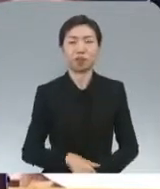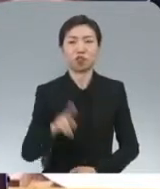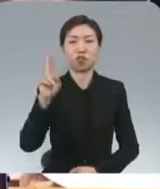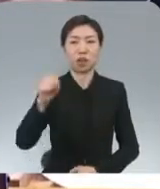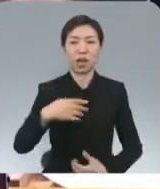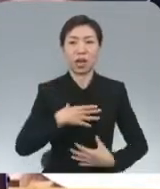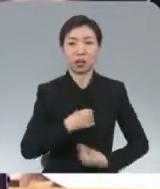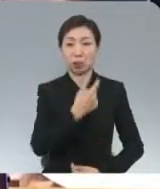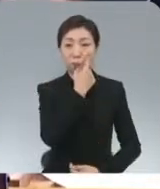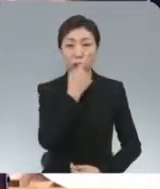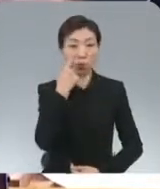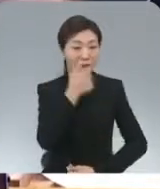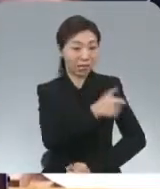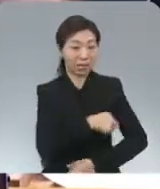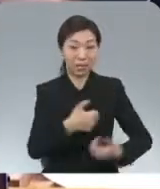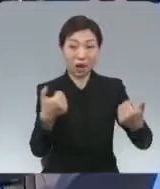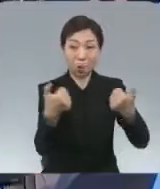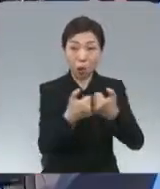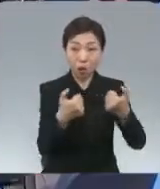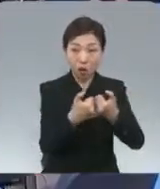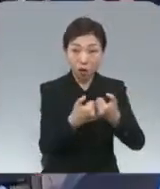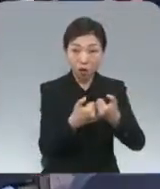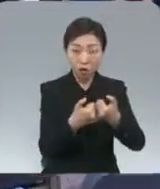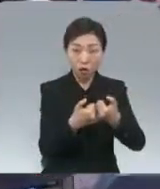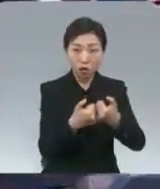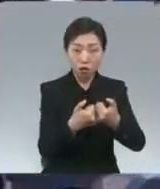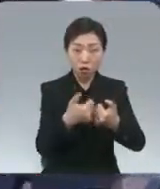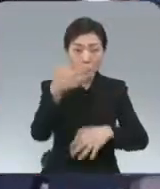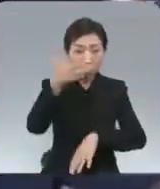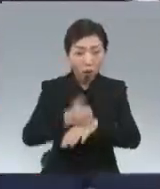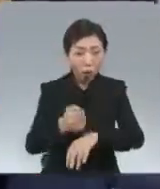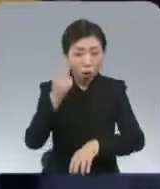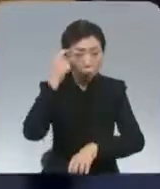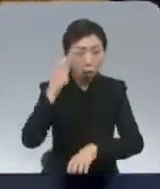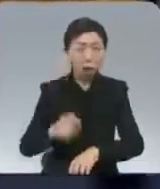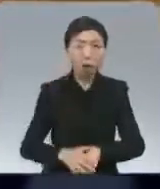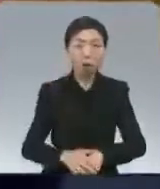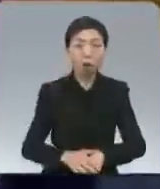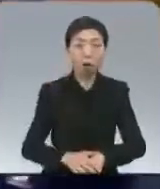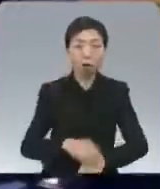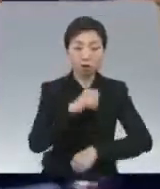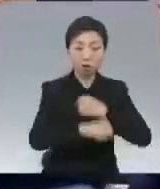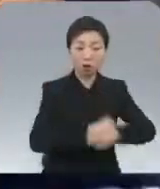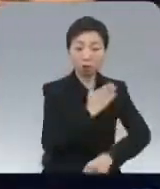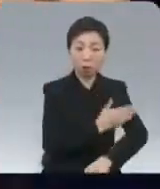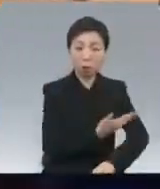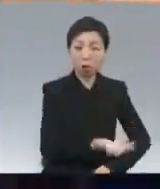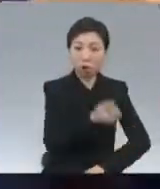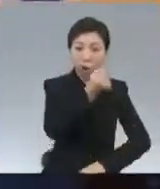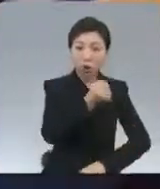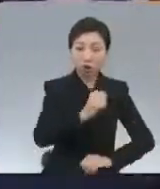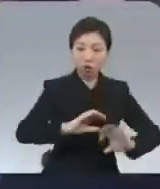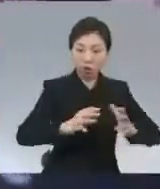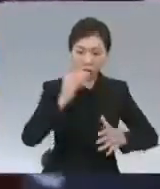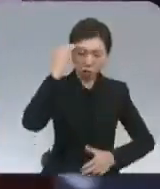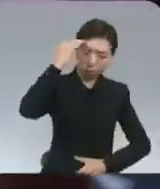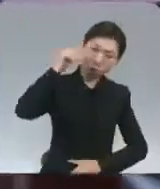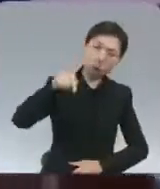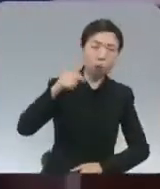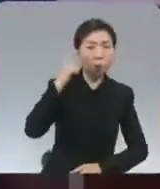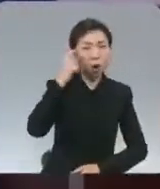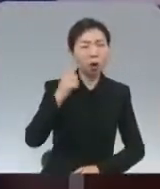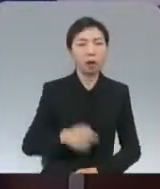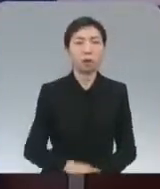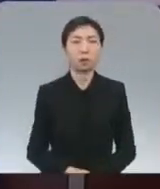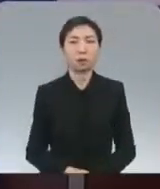美国应该知道过去30年间阴险的敌对政策制造了今天的现实。金城警告说，美